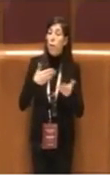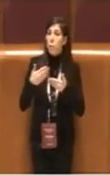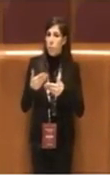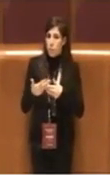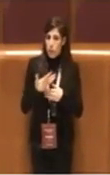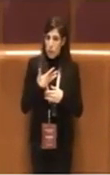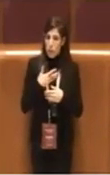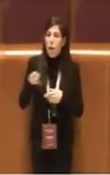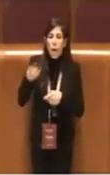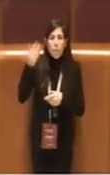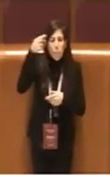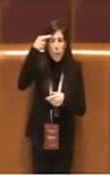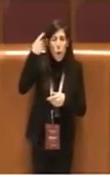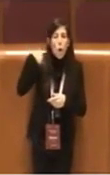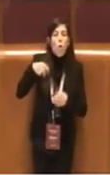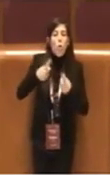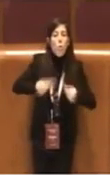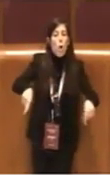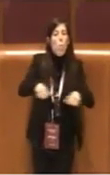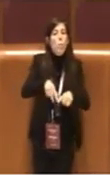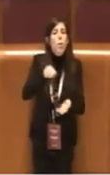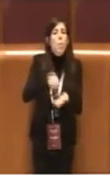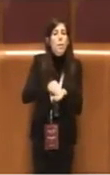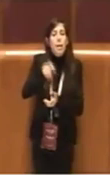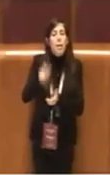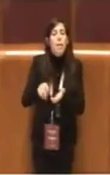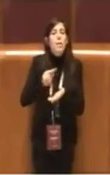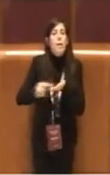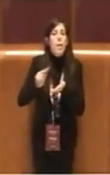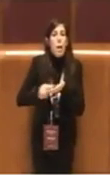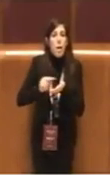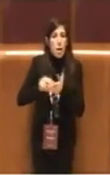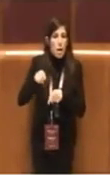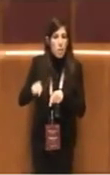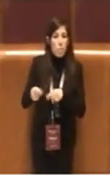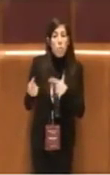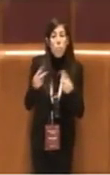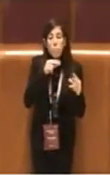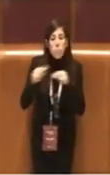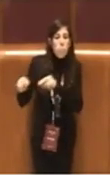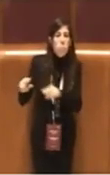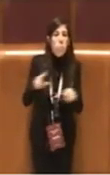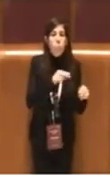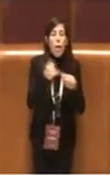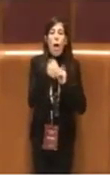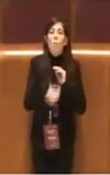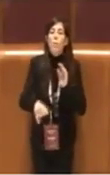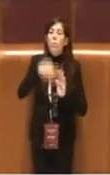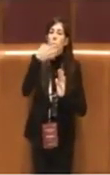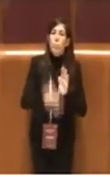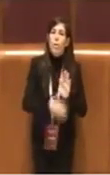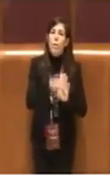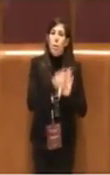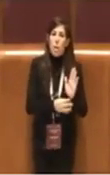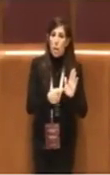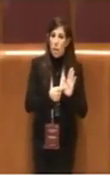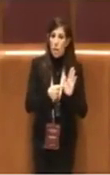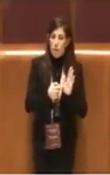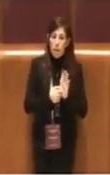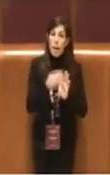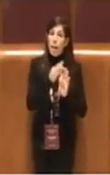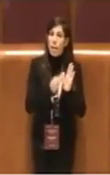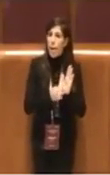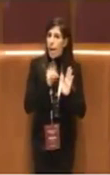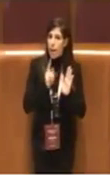il segretariato quando abbiamo stabilito queste modalità, la commissione ha deliberato all'unanimità quali